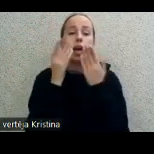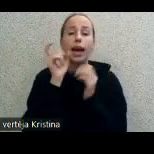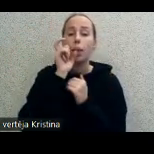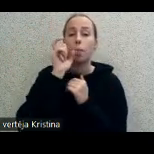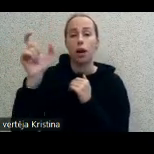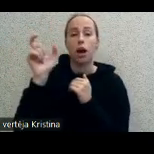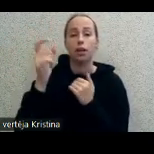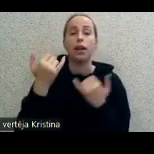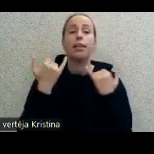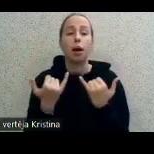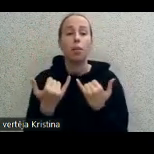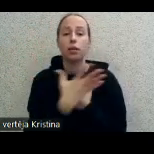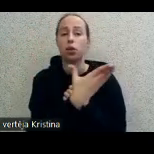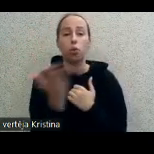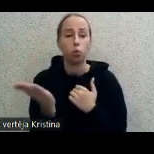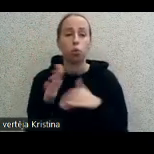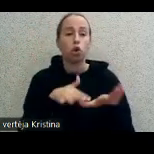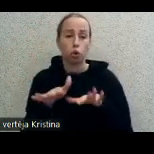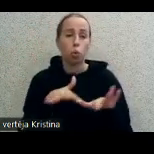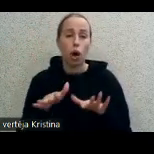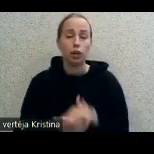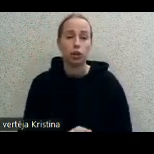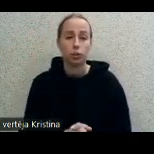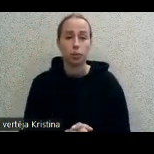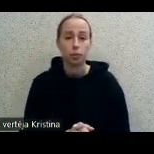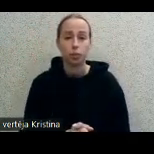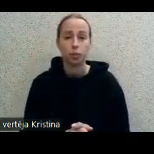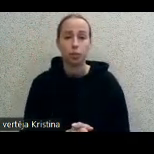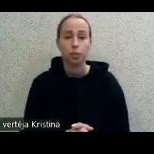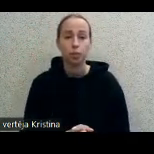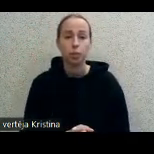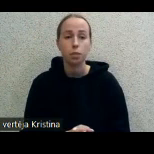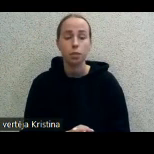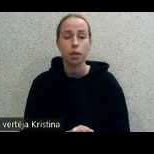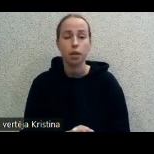jūsų dabartinėse praktikose. Taigi dabar...